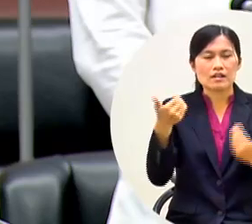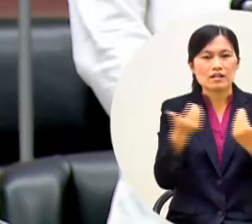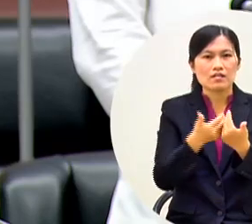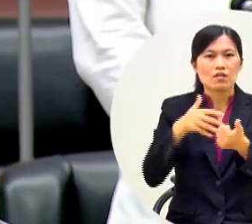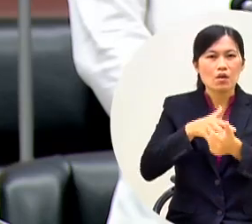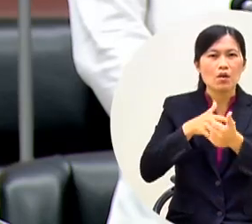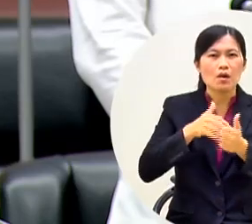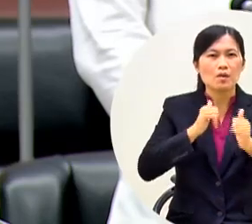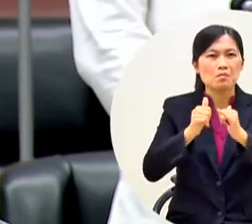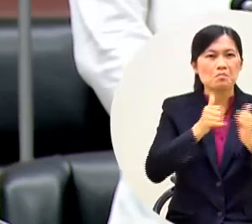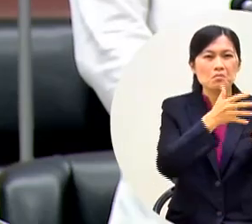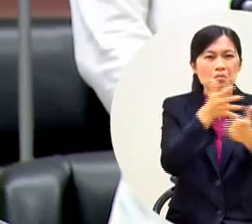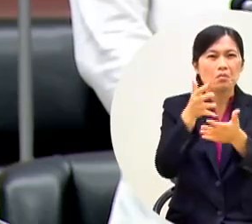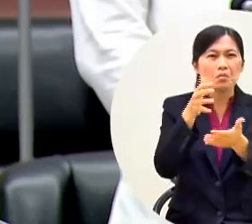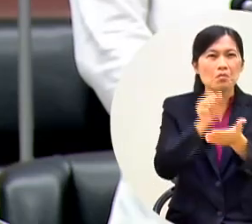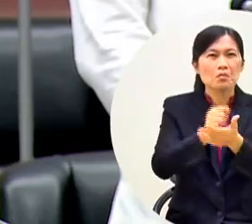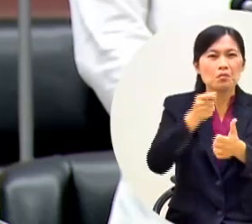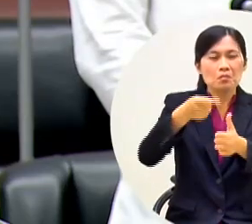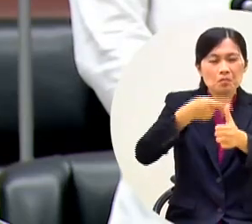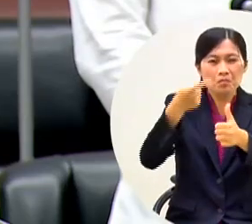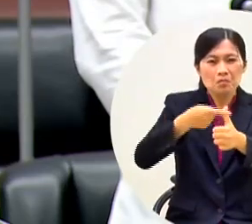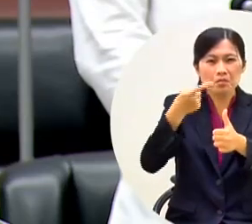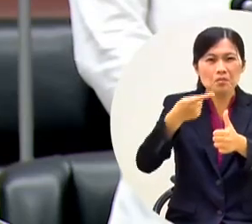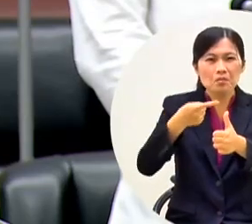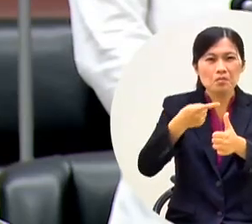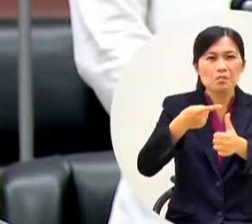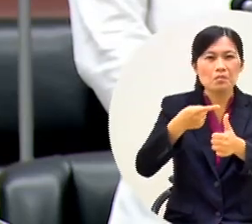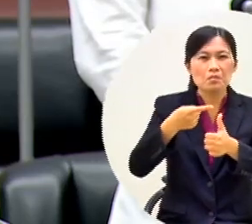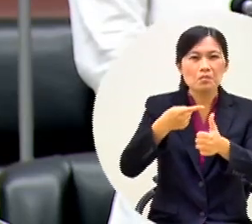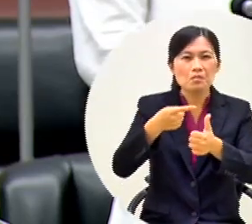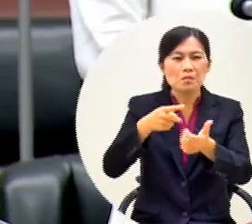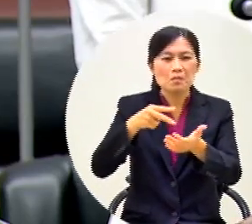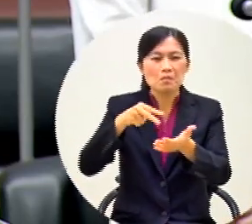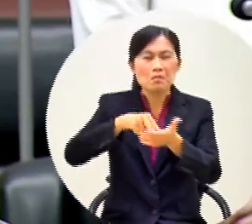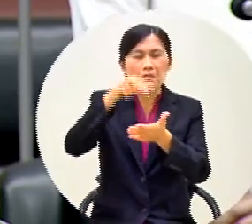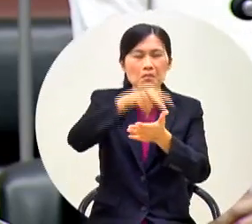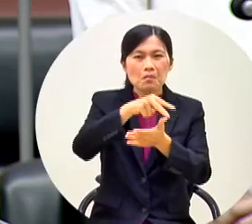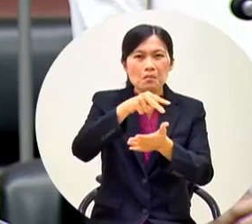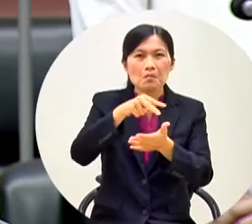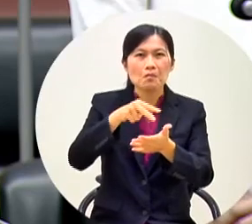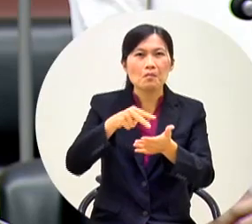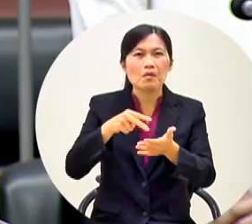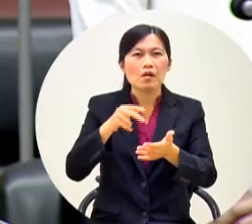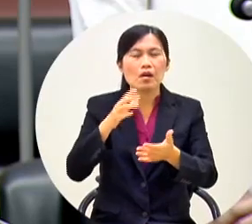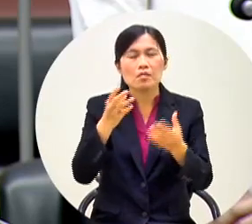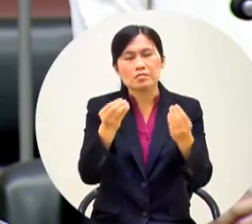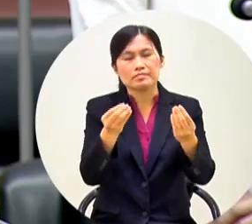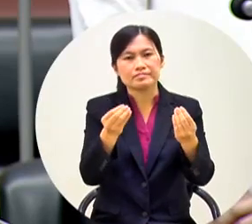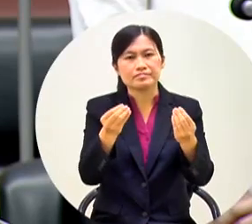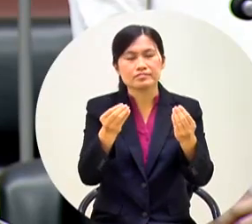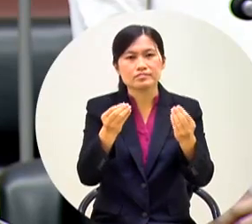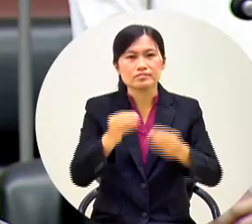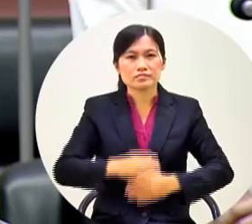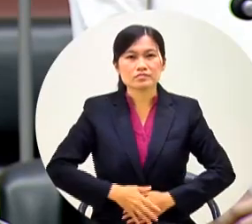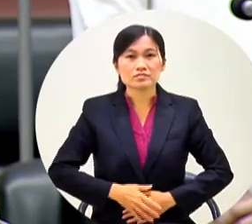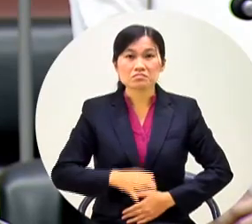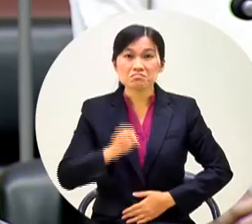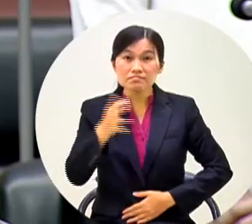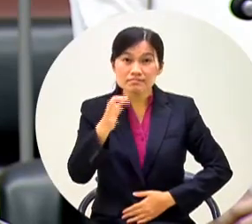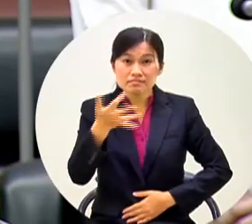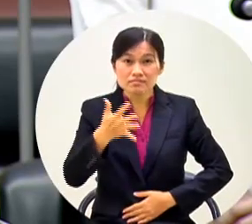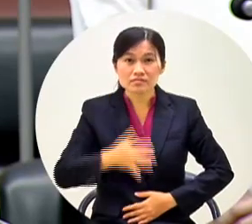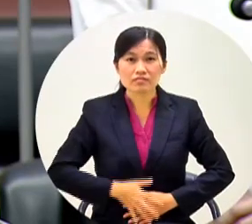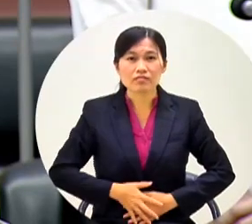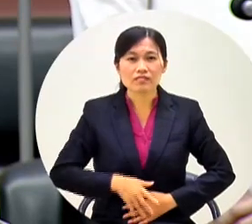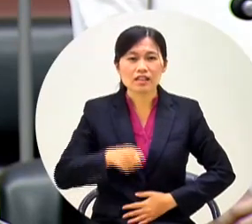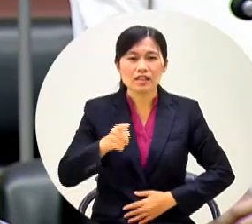反弹的跳板。结果呢？没有，因为他在议会办的